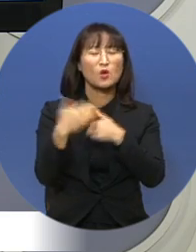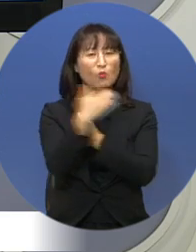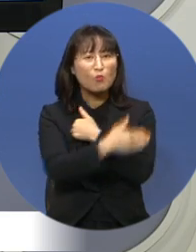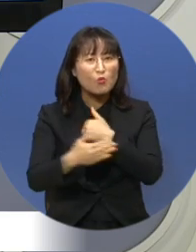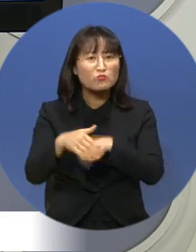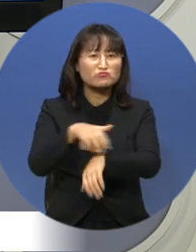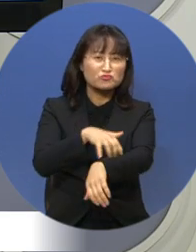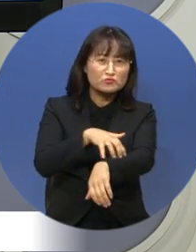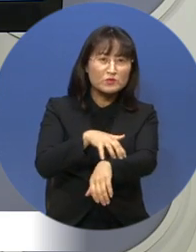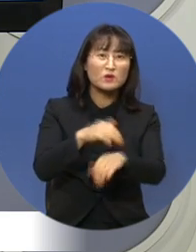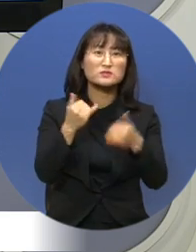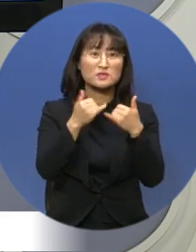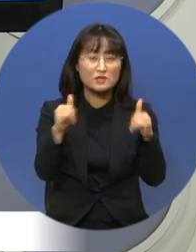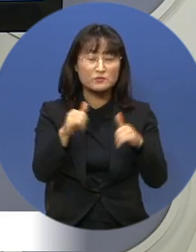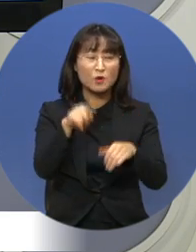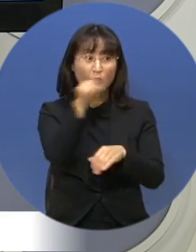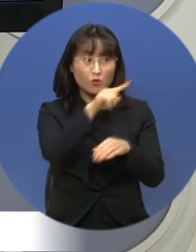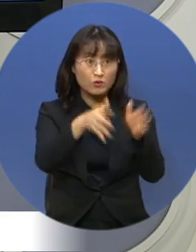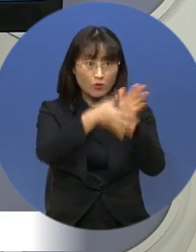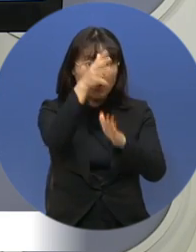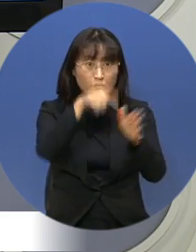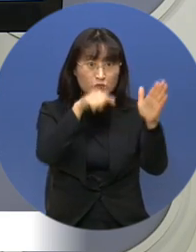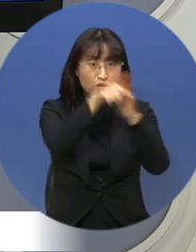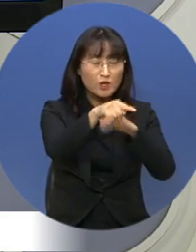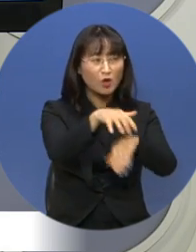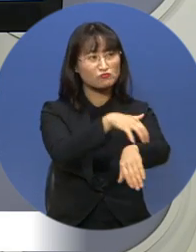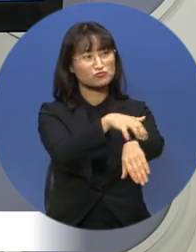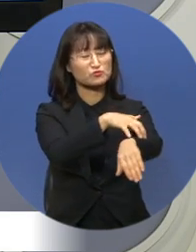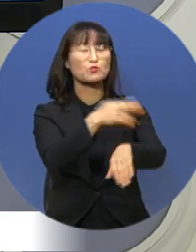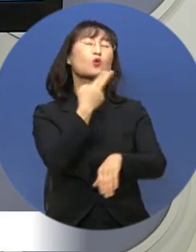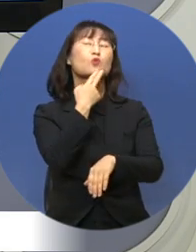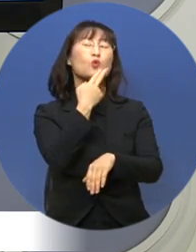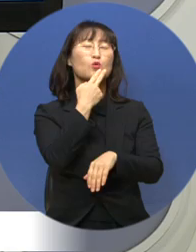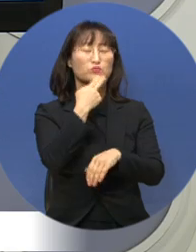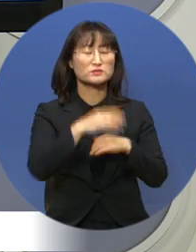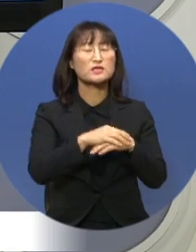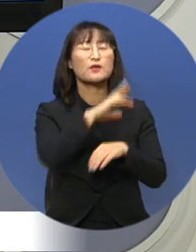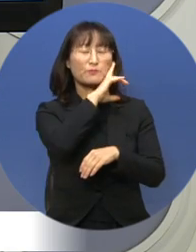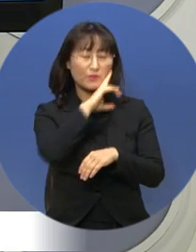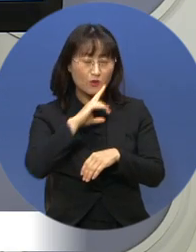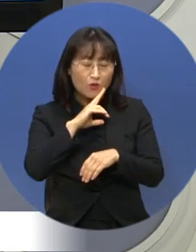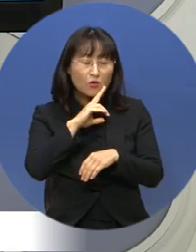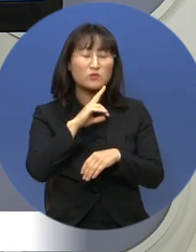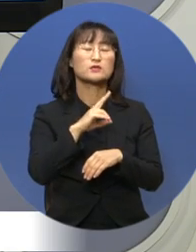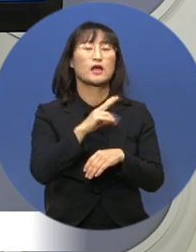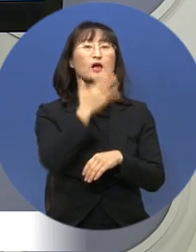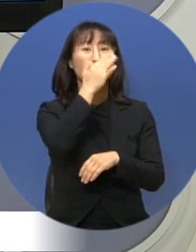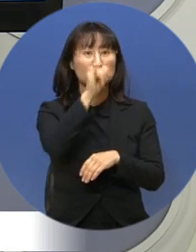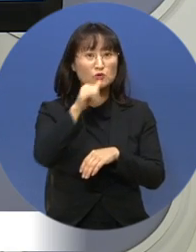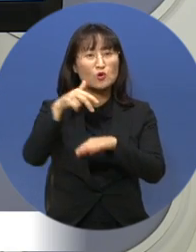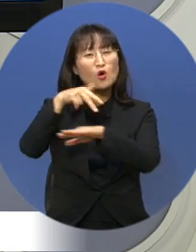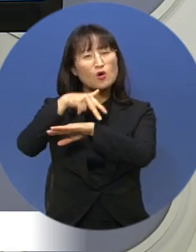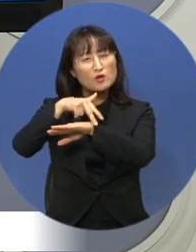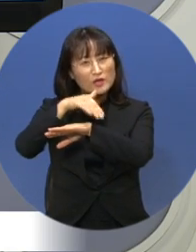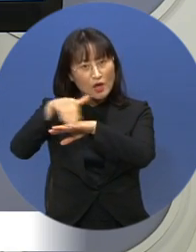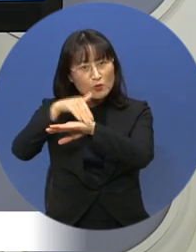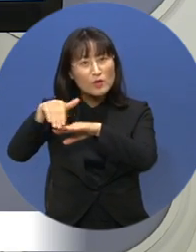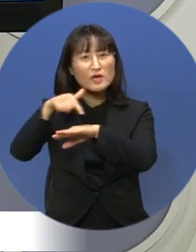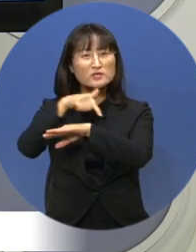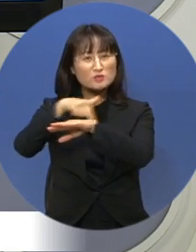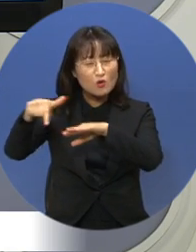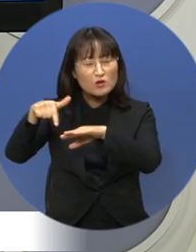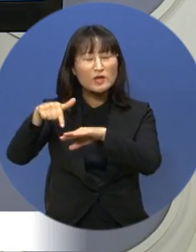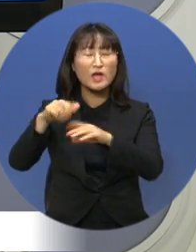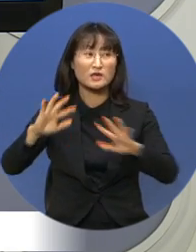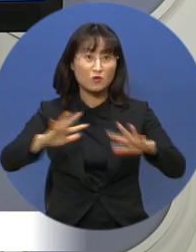사람들이 특정 시설을 이용하는데 불편을 느끼지 않도록 계획과 설계 시공 여부를 평가 해